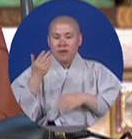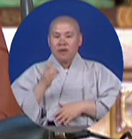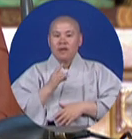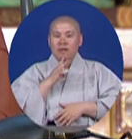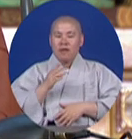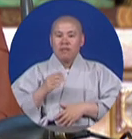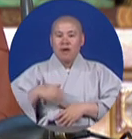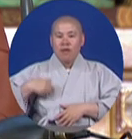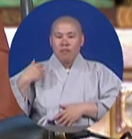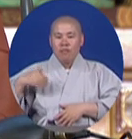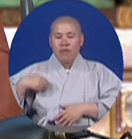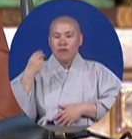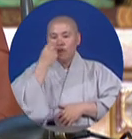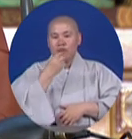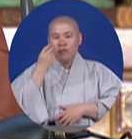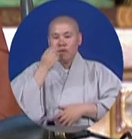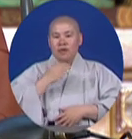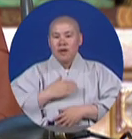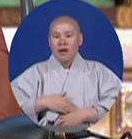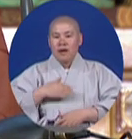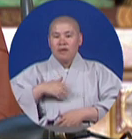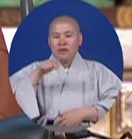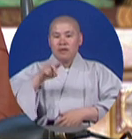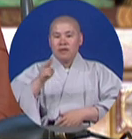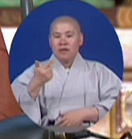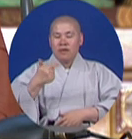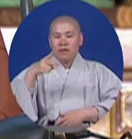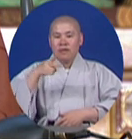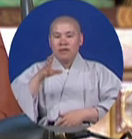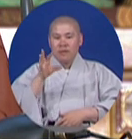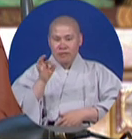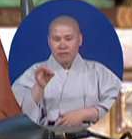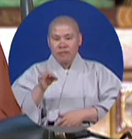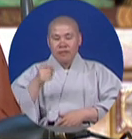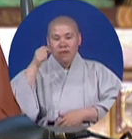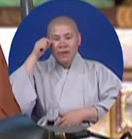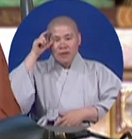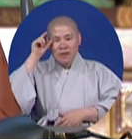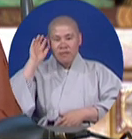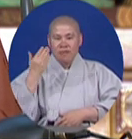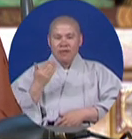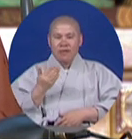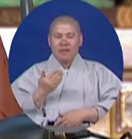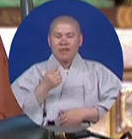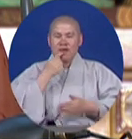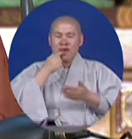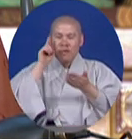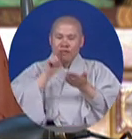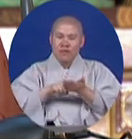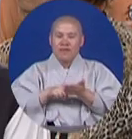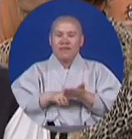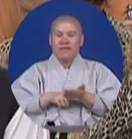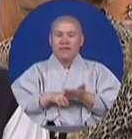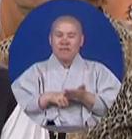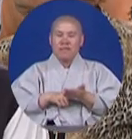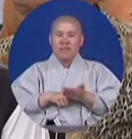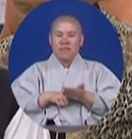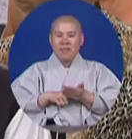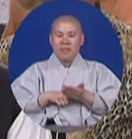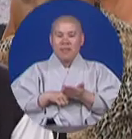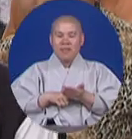모를 줄을 몰라요. 이게 이제 마음을 드러내서 뭘 해결하려고 그런다. 이게 그 마음을 가라앉히면